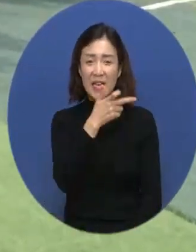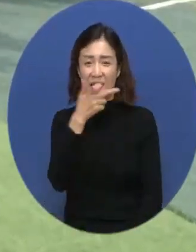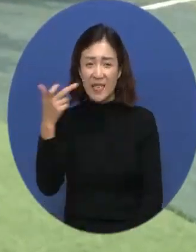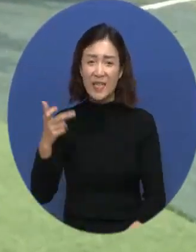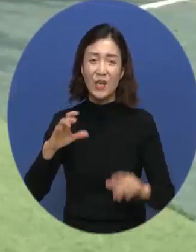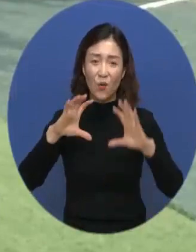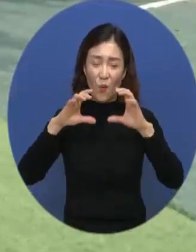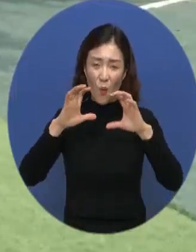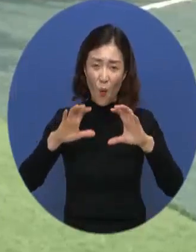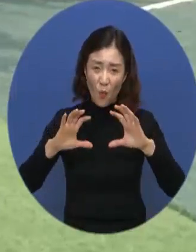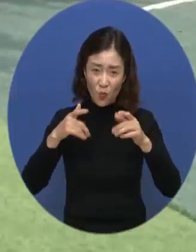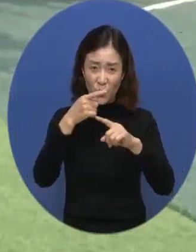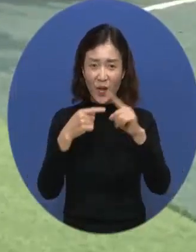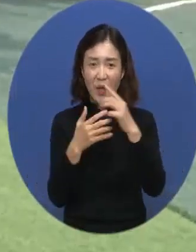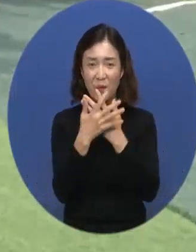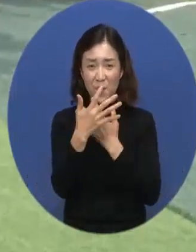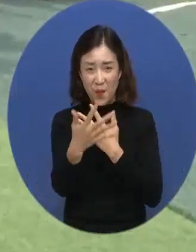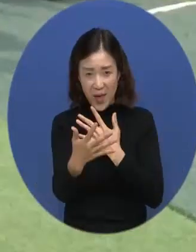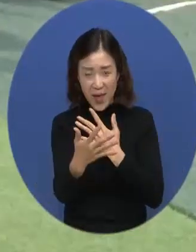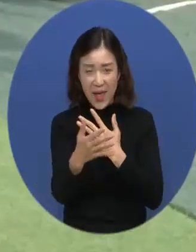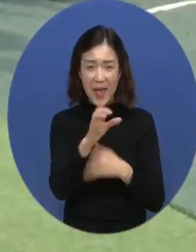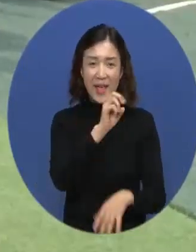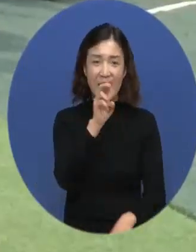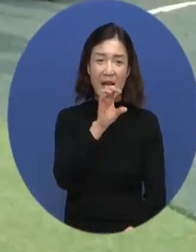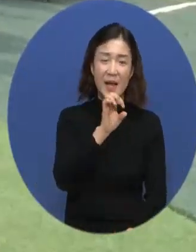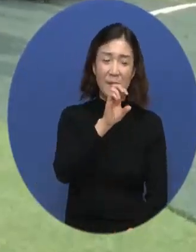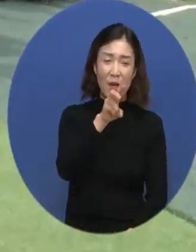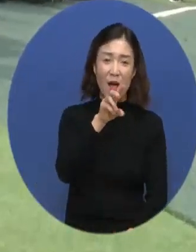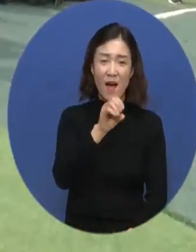대 강상 팀 준비하시고